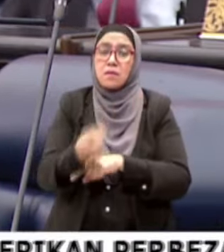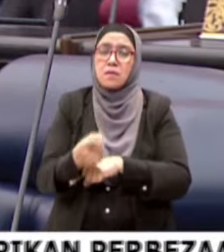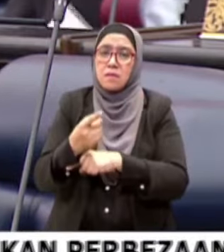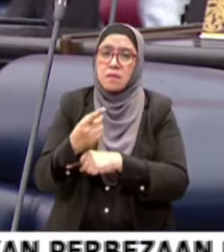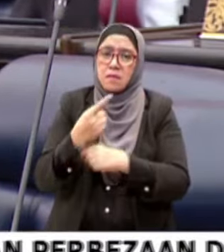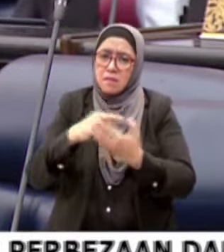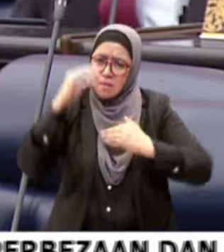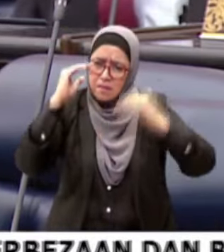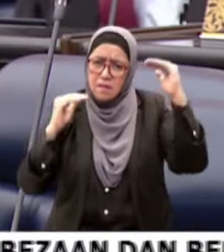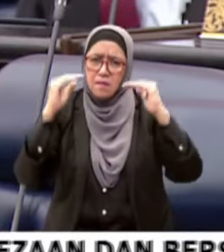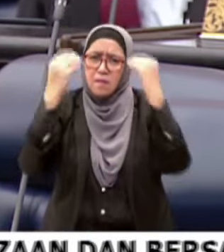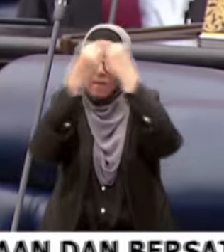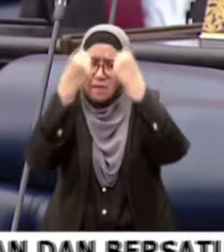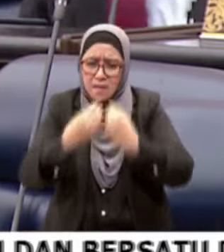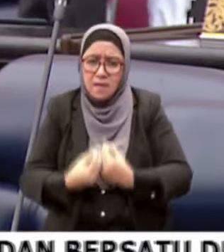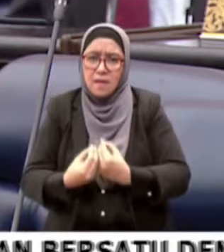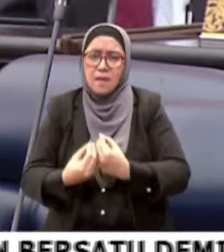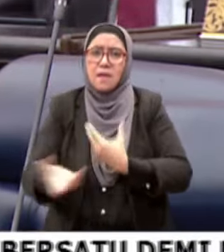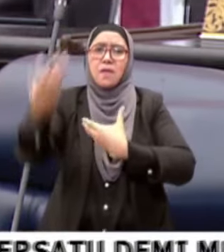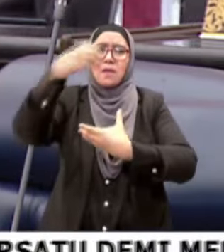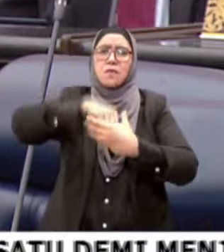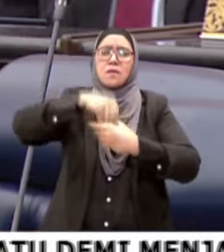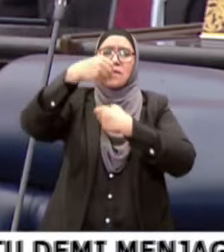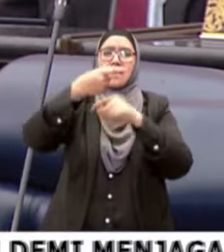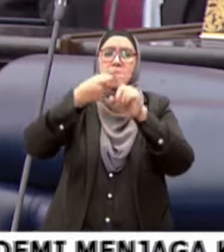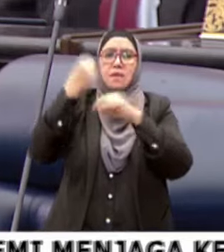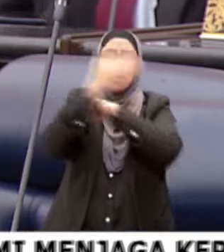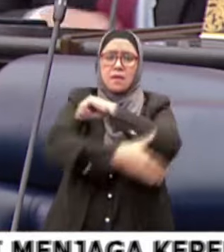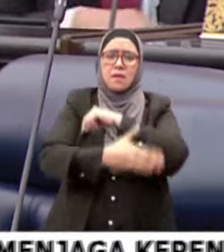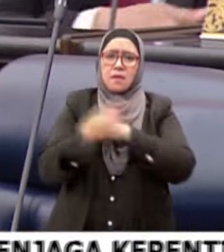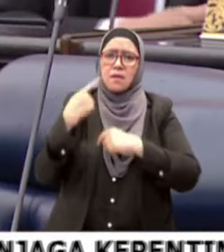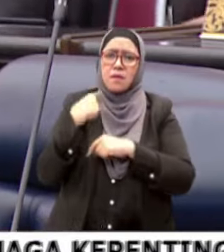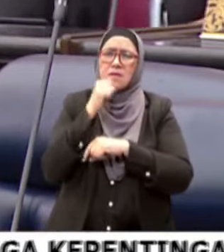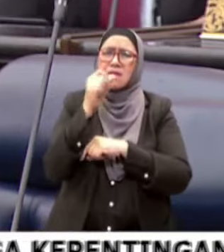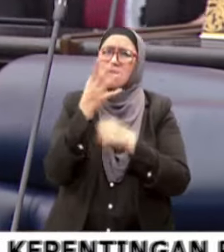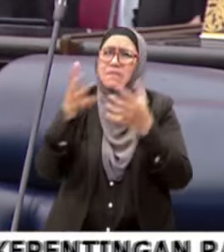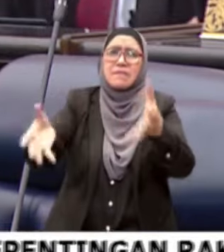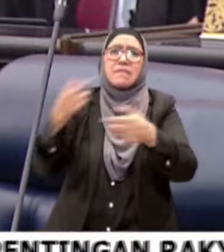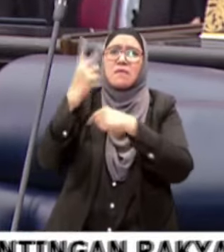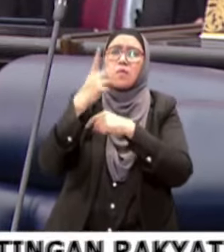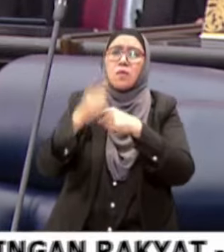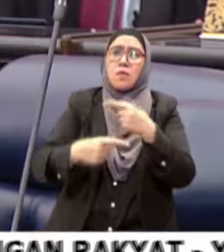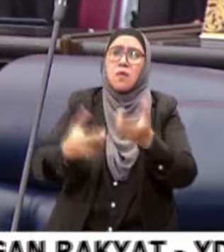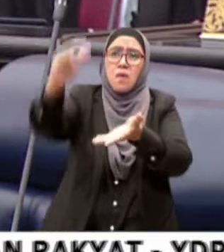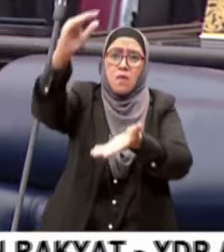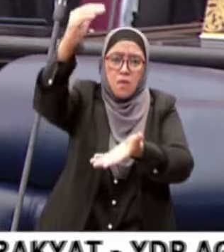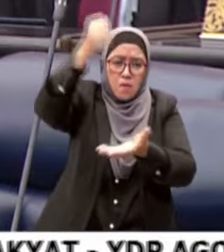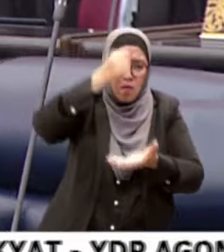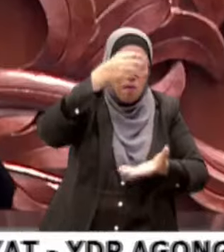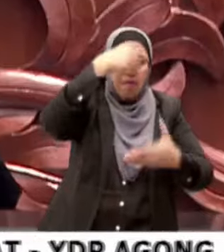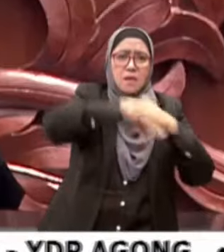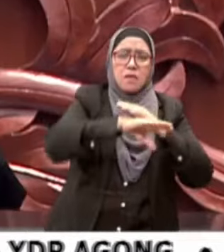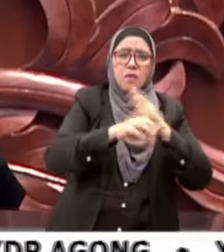kita kalau tidak kita bawa masuk banyak dan keluar pun banyak itu permintaan saya oke